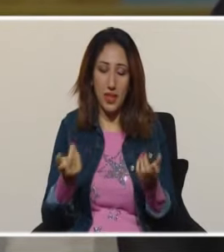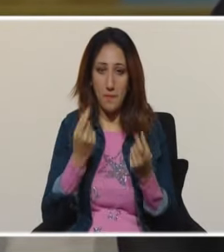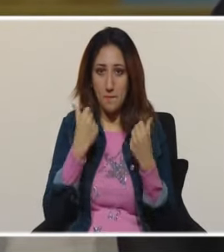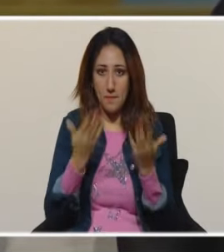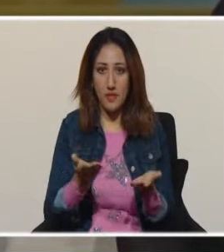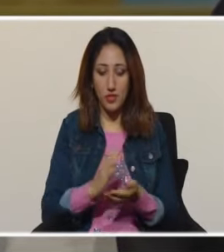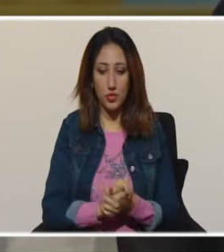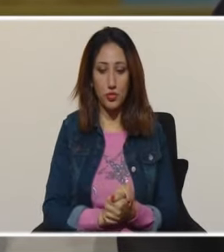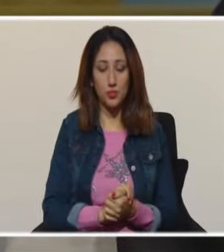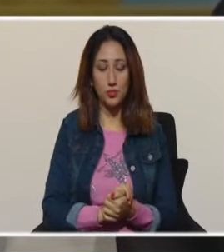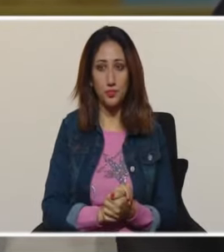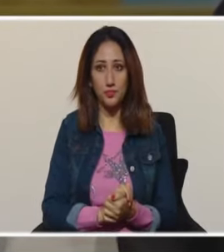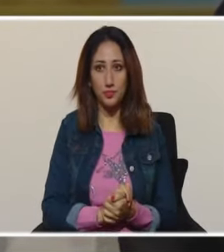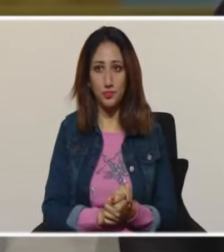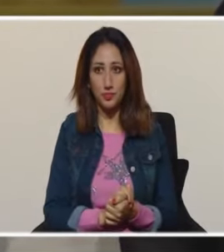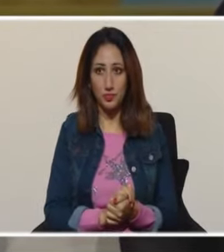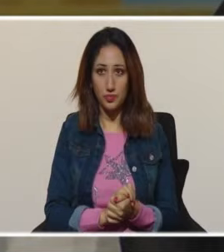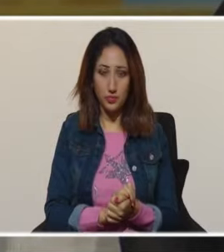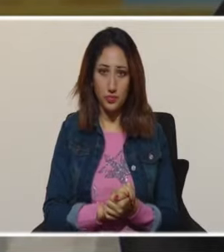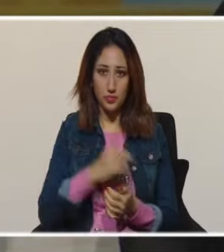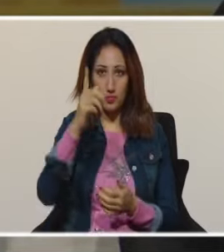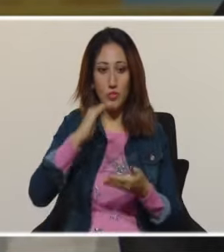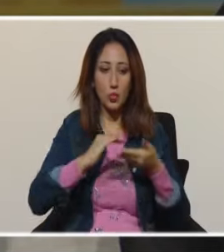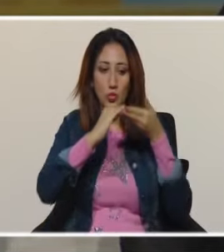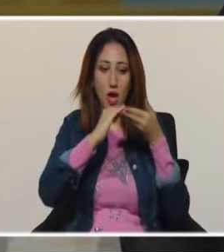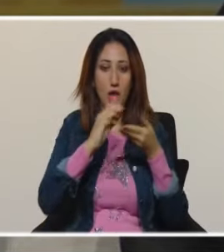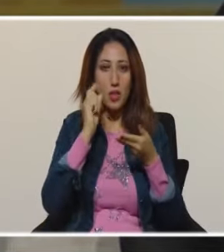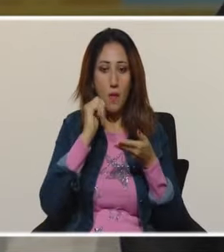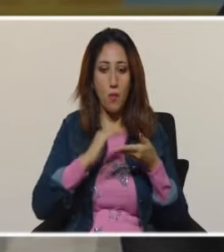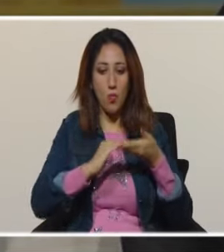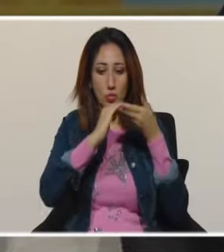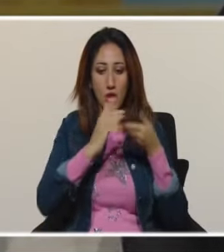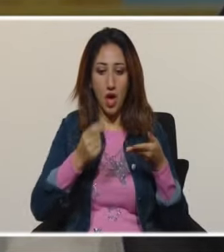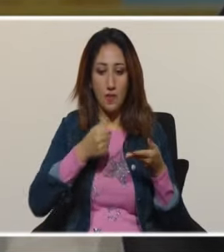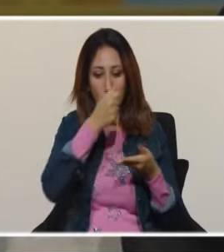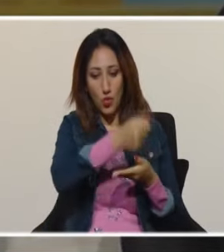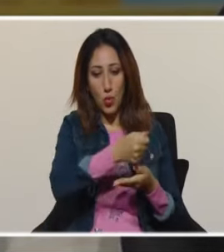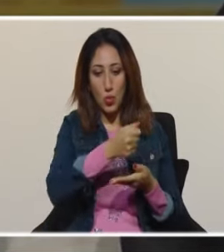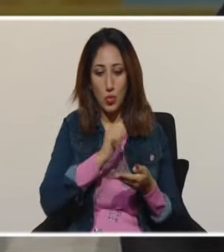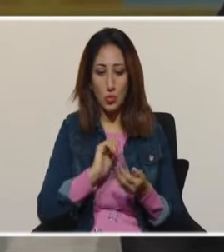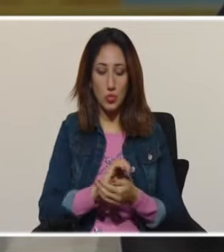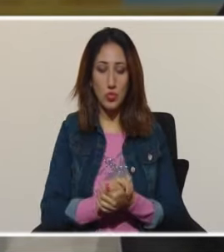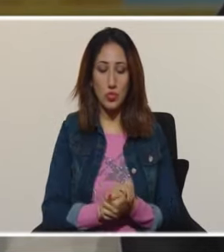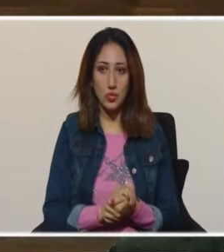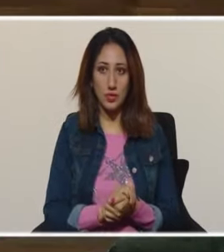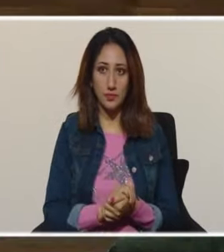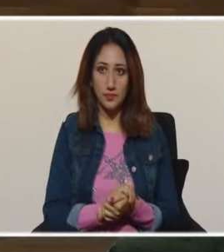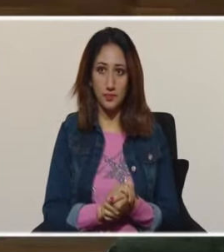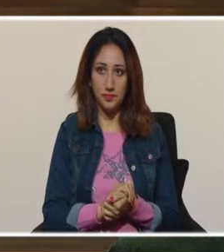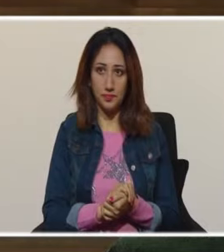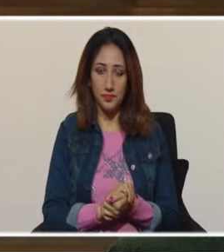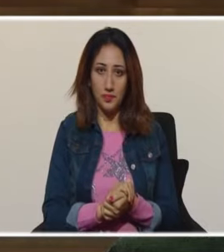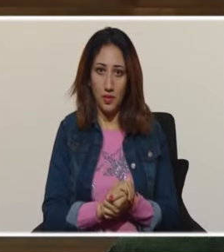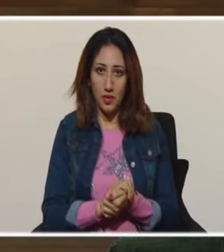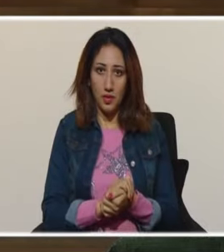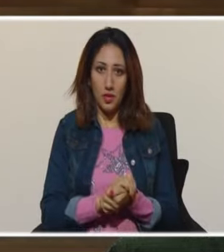ابوها شويه، فهي قررت ان هي تساعد ابوها وتطلع هي على الموقف بالتوك توك وتشتغل. احكي لي بقى، بتوصلي